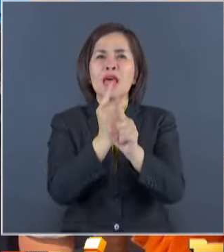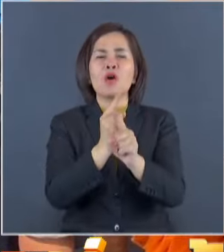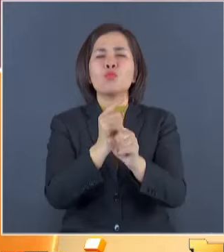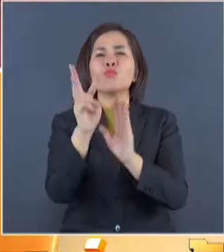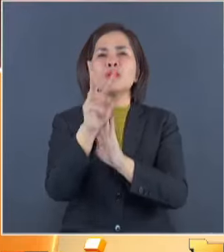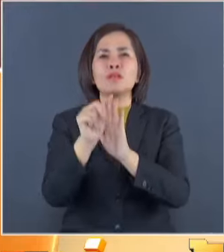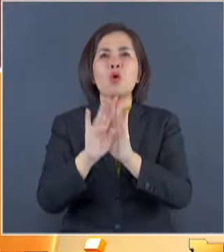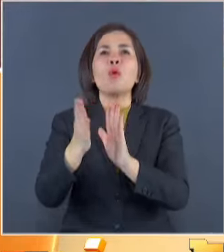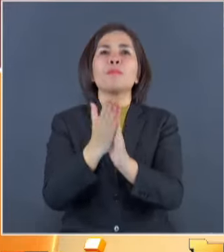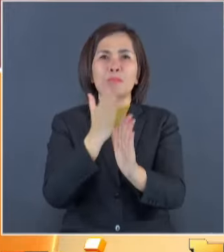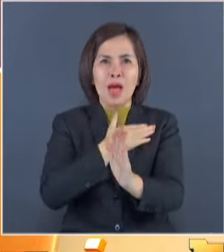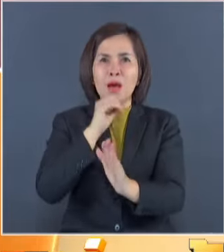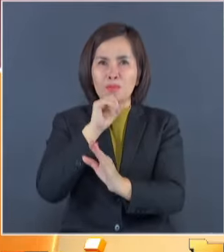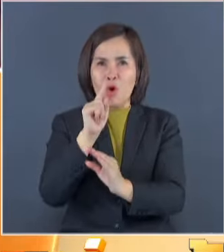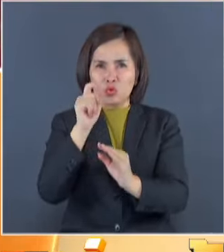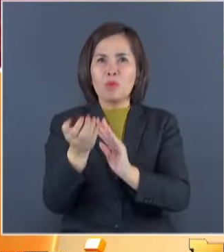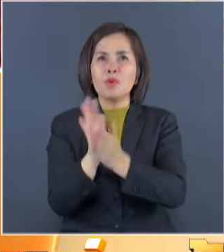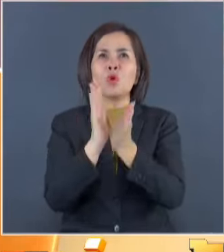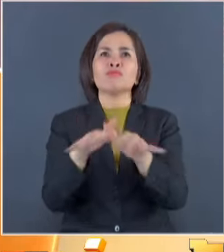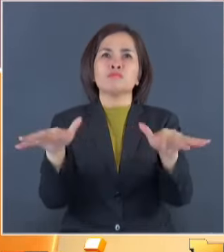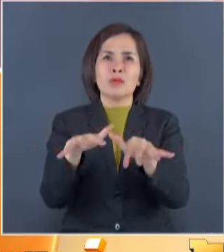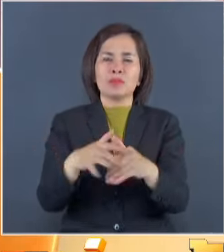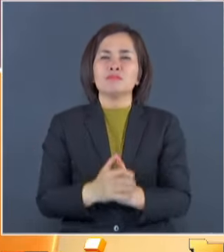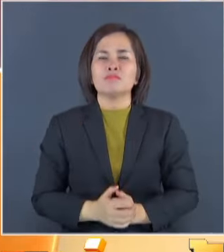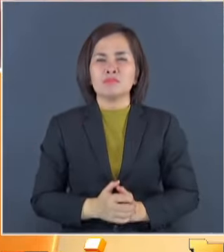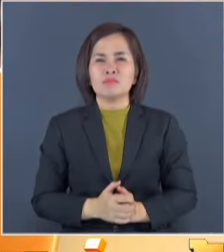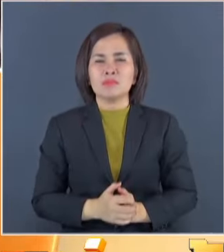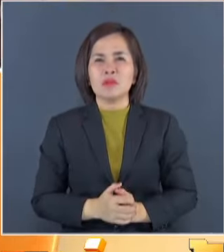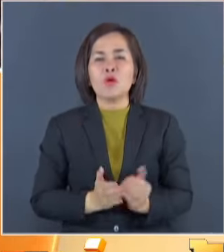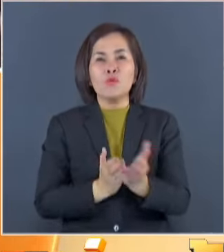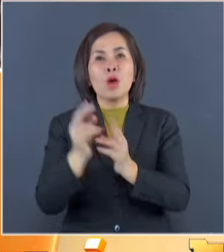ควรให้สามเณรเนี่ยสละสมณเพศทั้ง2รูปส่วนฝ่